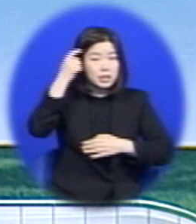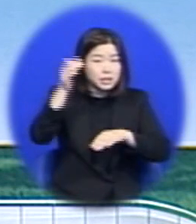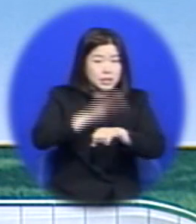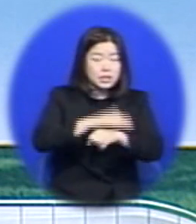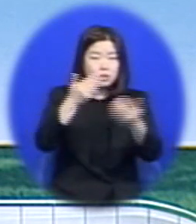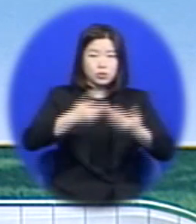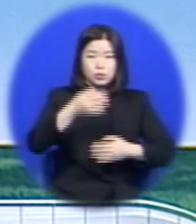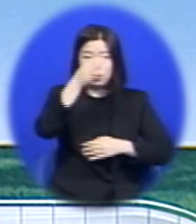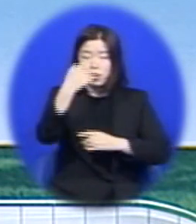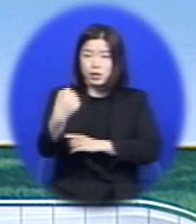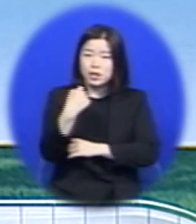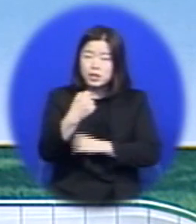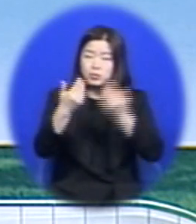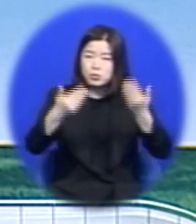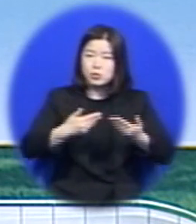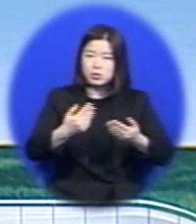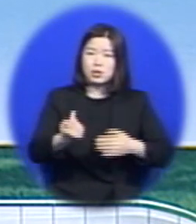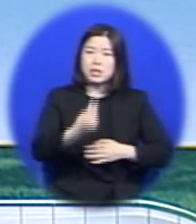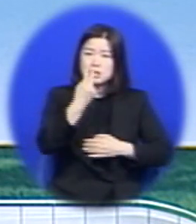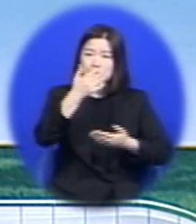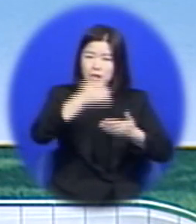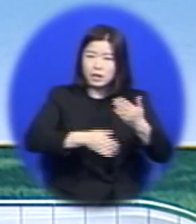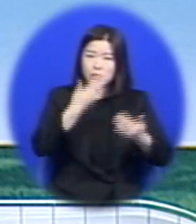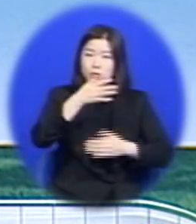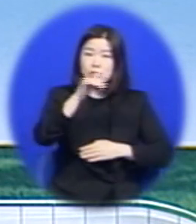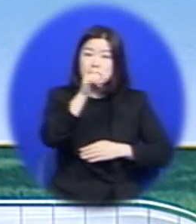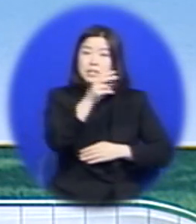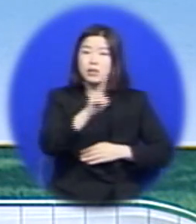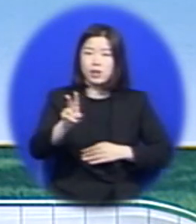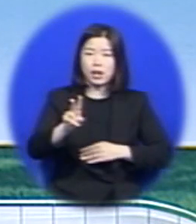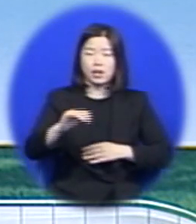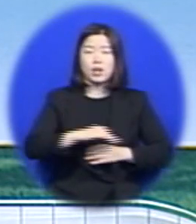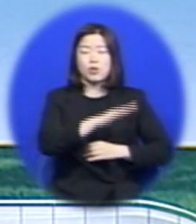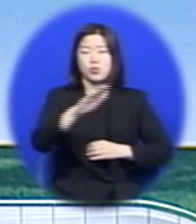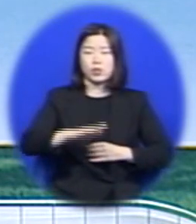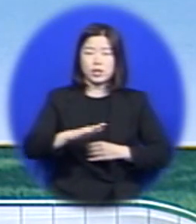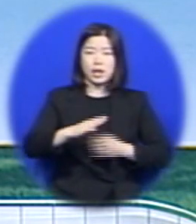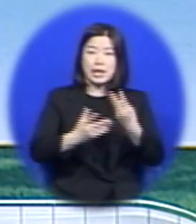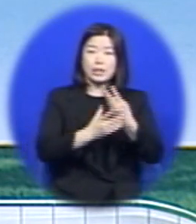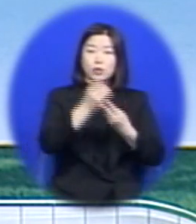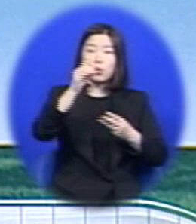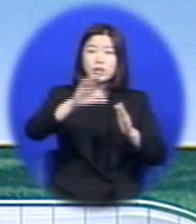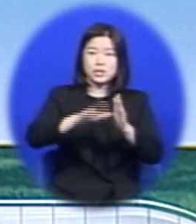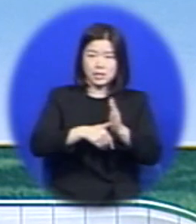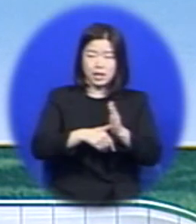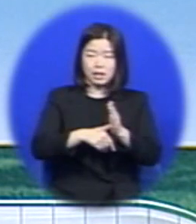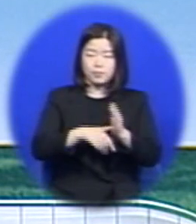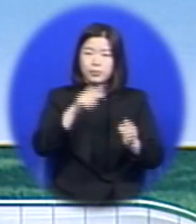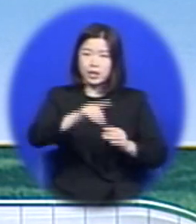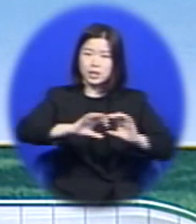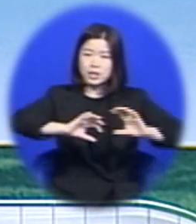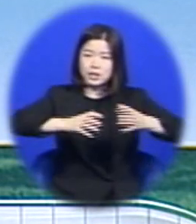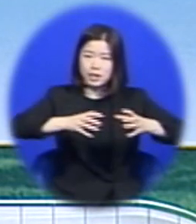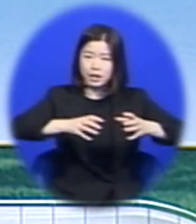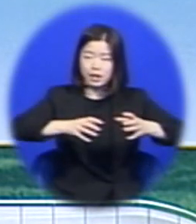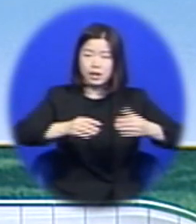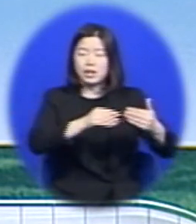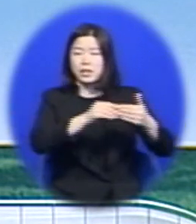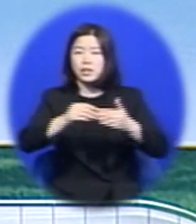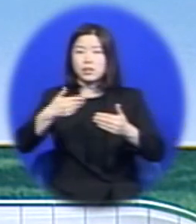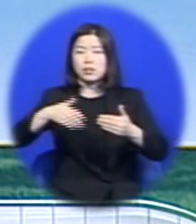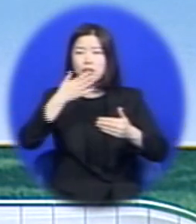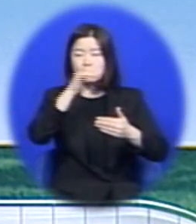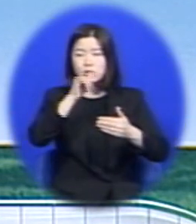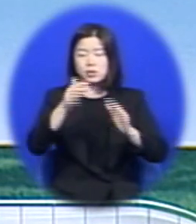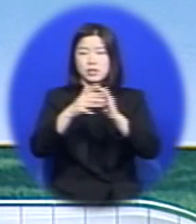주셔서 살아남을 수 있어야 우리가 통일시대에 이 나라를 이끌어갈 수